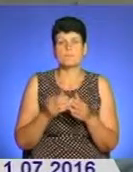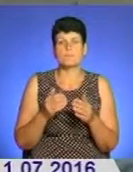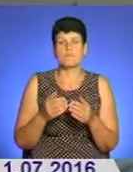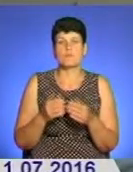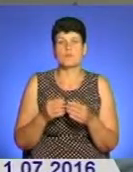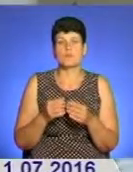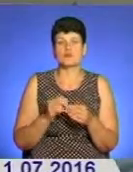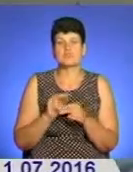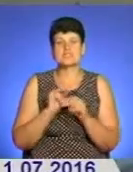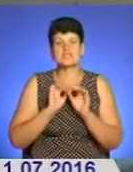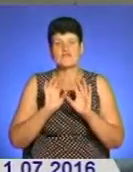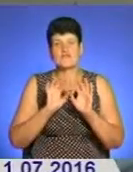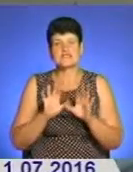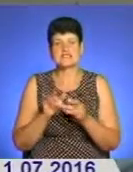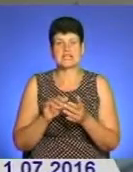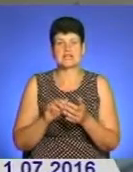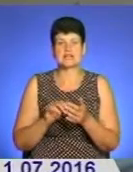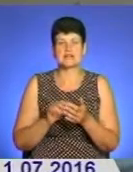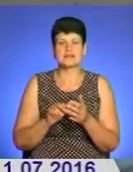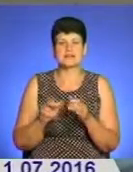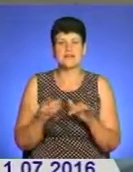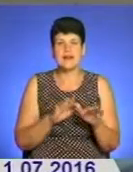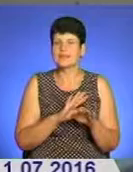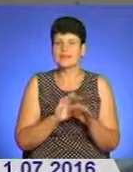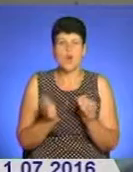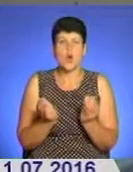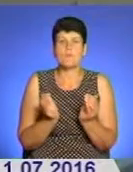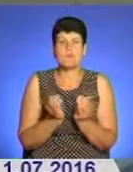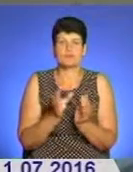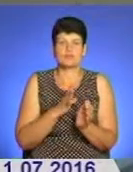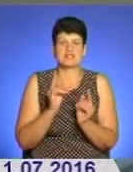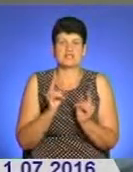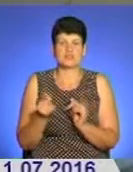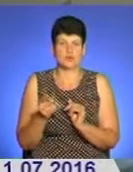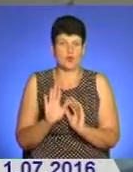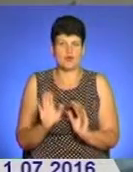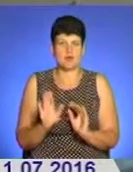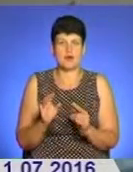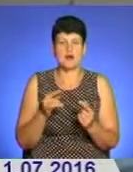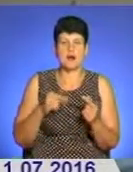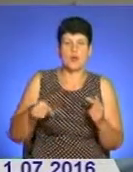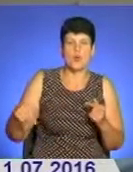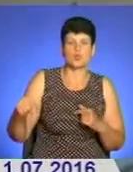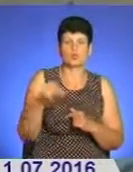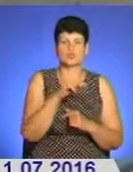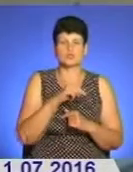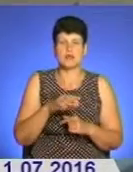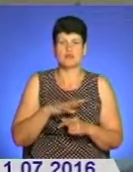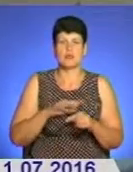обмежувалася, скажімо, не обмежувалася лише Тернополем чи Тернопільським повітом, а окружна філія просвіти, яка була